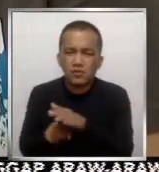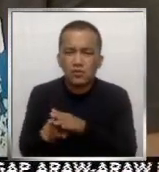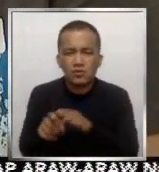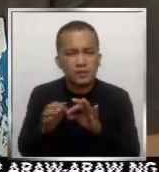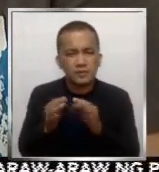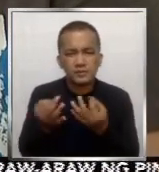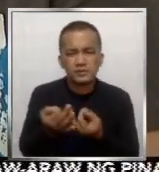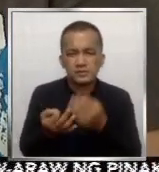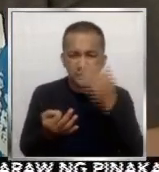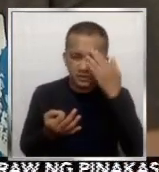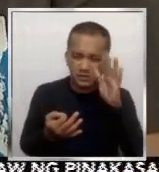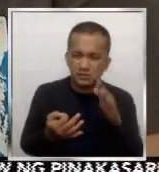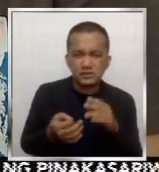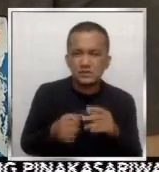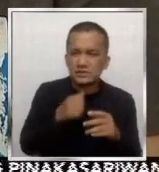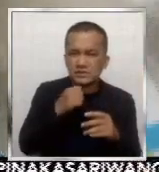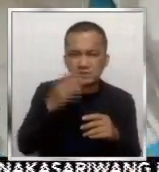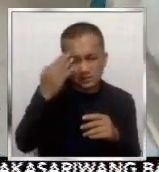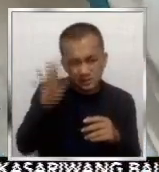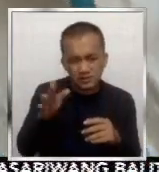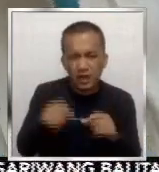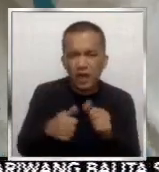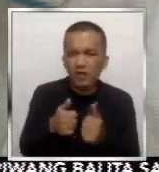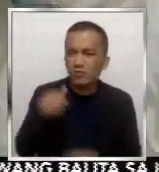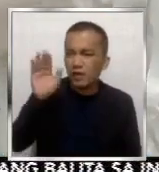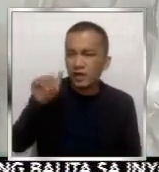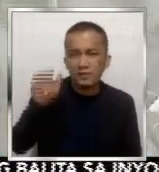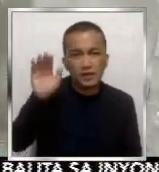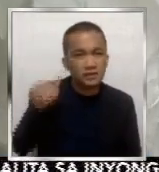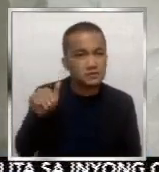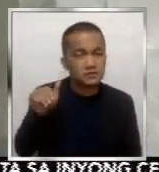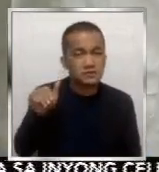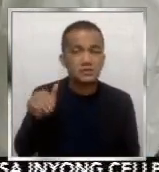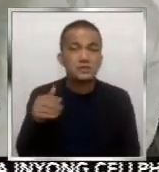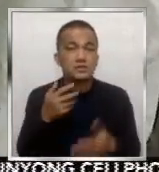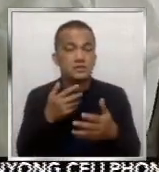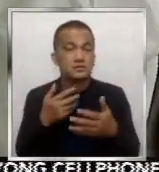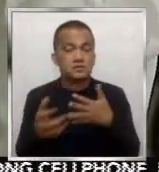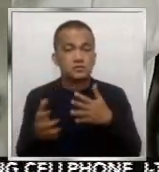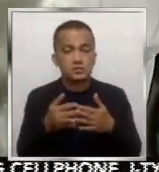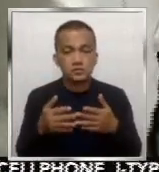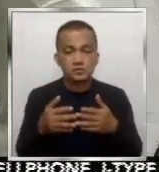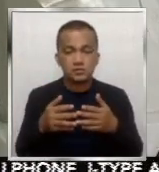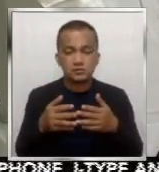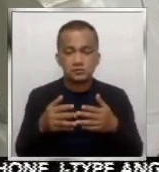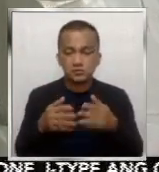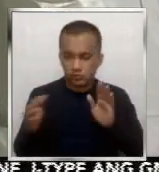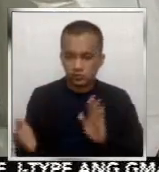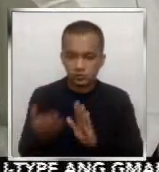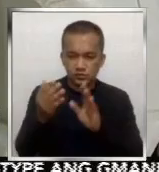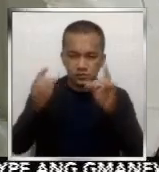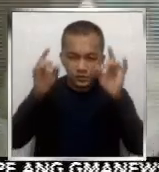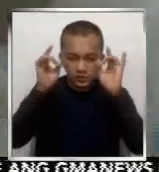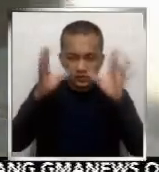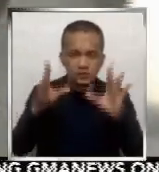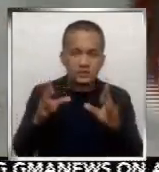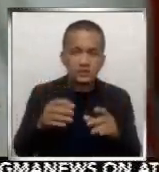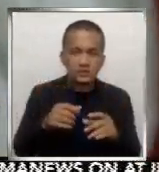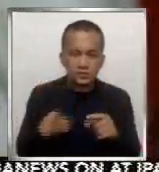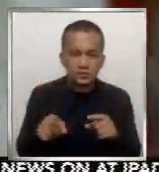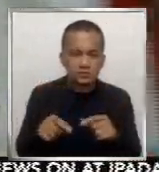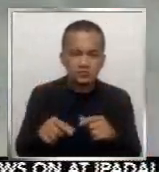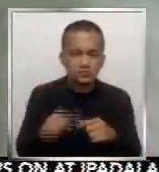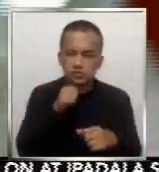lang sila makapagpaalam. Pero sa kabila ng nakaambang peligro, di raw sila bibitaw sa laban